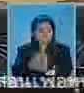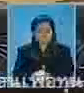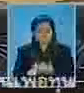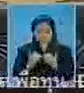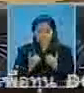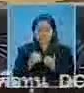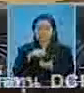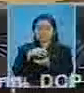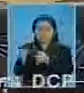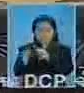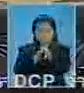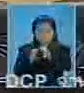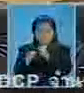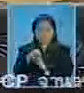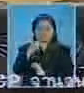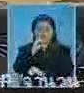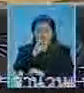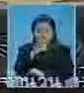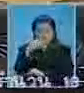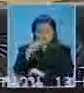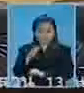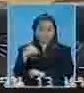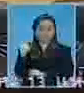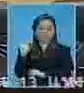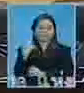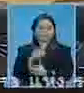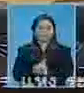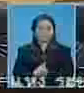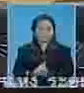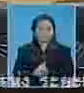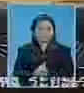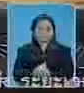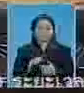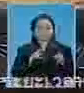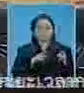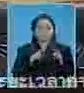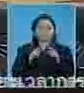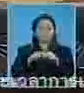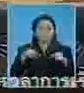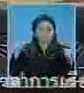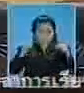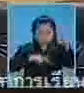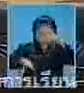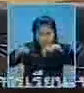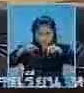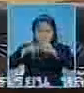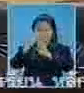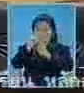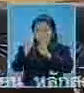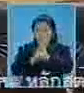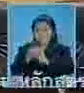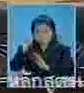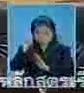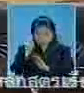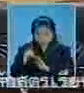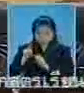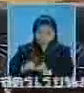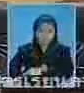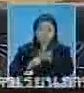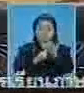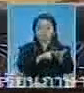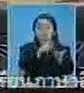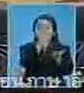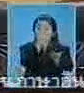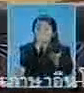ได้มีการชี้แจงในเรื่องนี้เป็นช่วงๆขั้นตอนการพิจารณากฎหมายก็คือต้องผ่านการพิจารณาของคณะรัฐมน